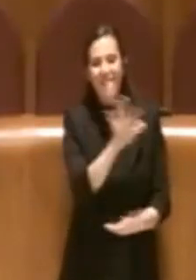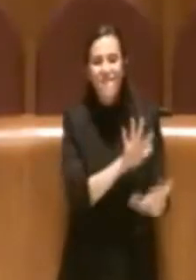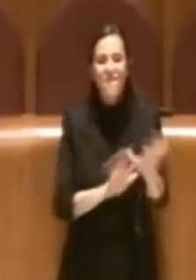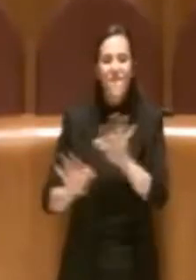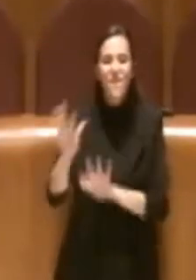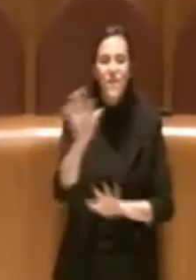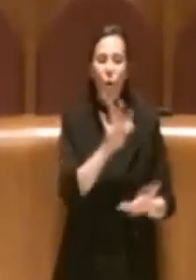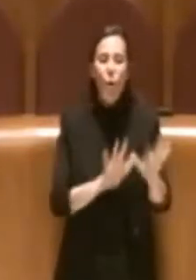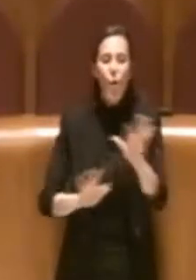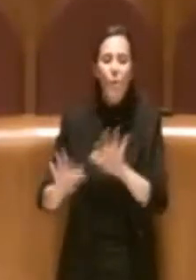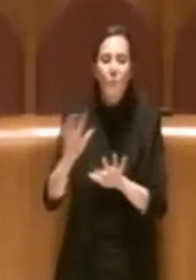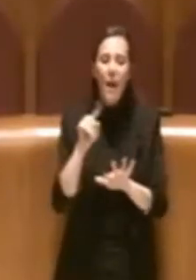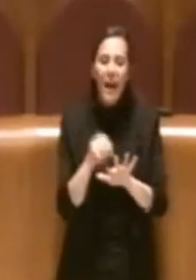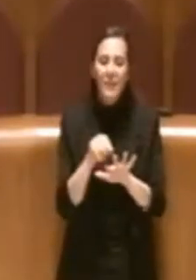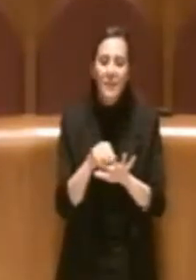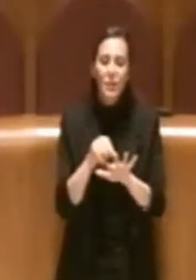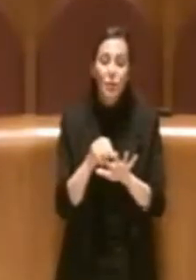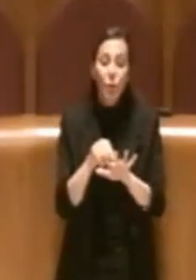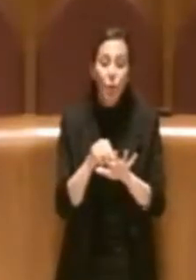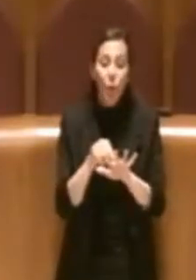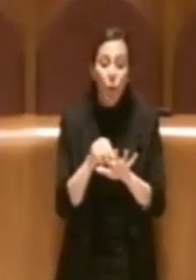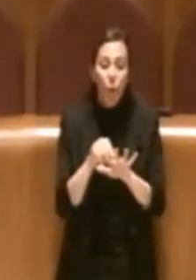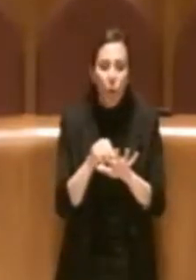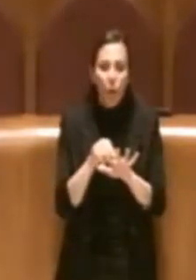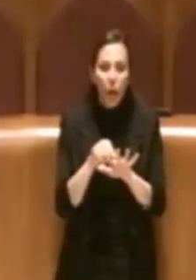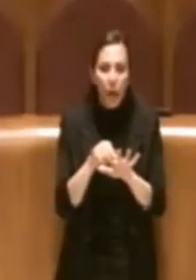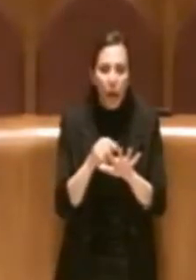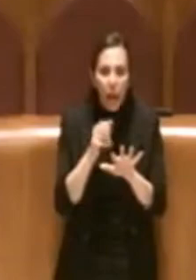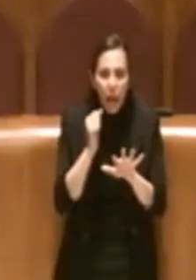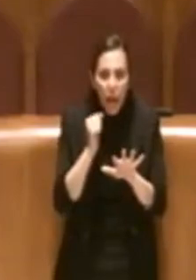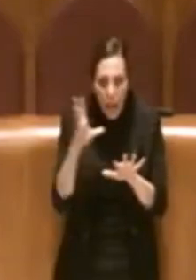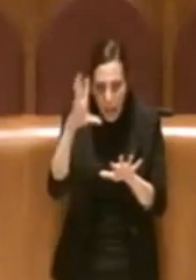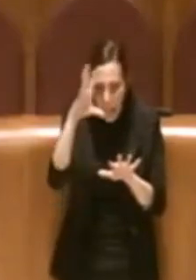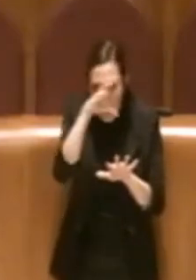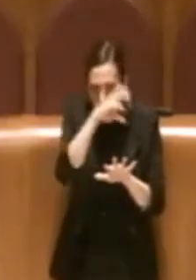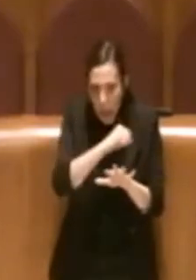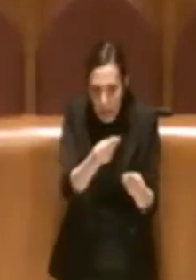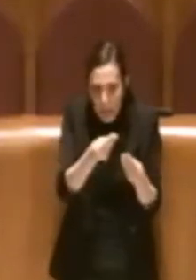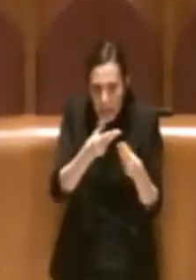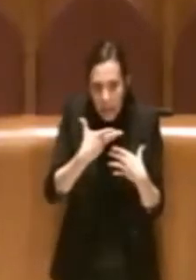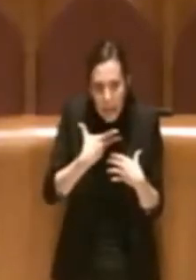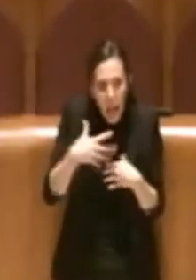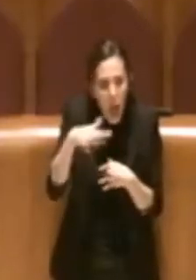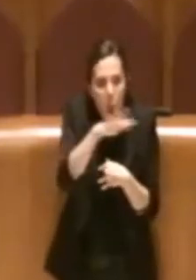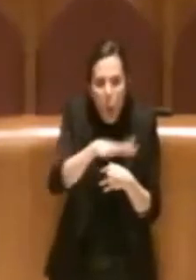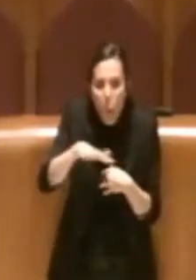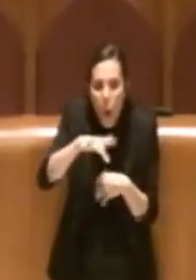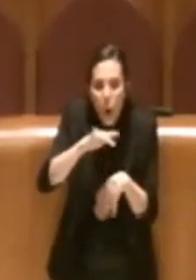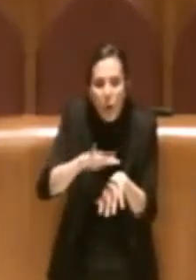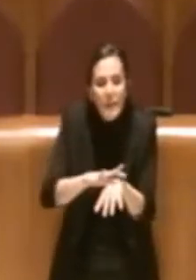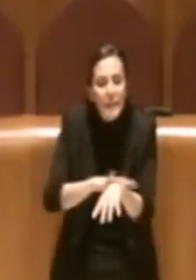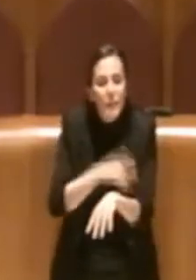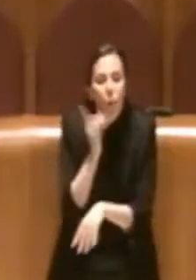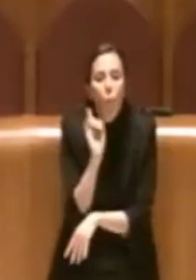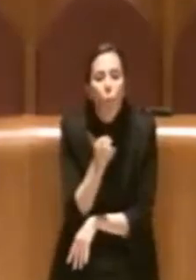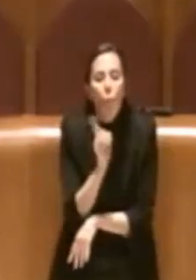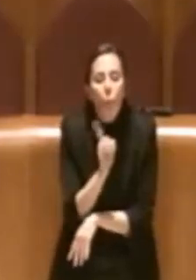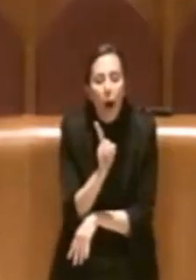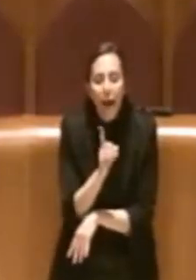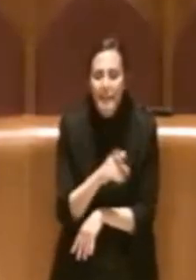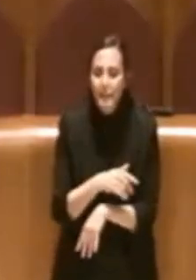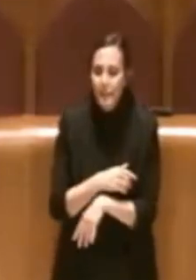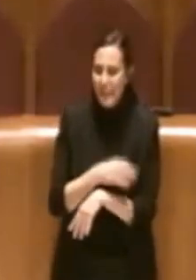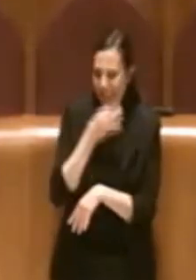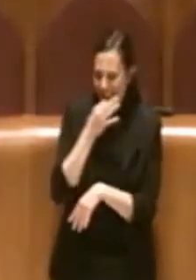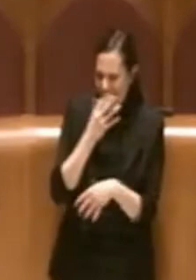l'informazione che ci può essere capendo dove sono situati i luoghi sensibili, ossia molti gestori,